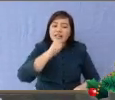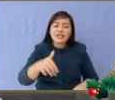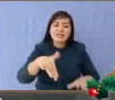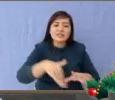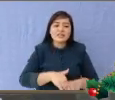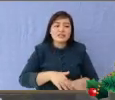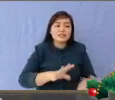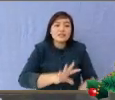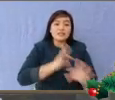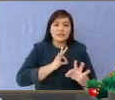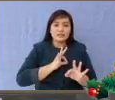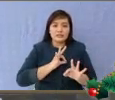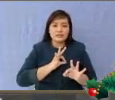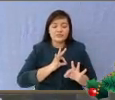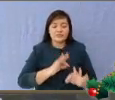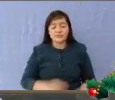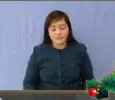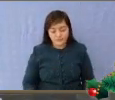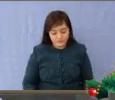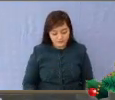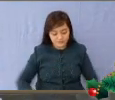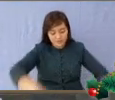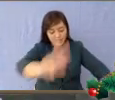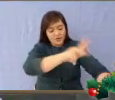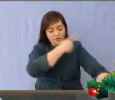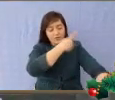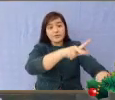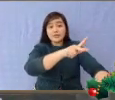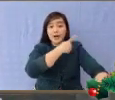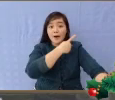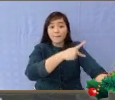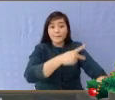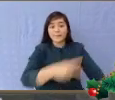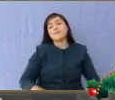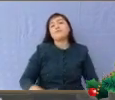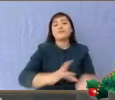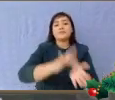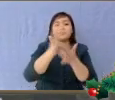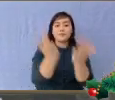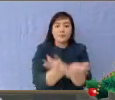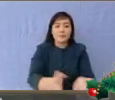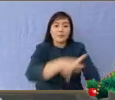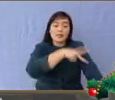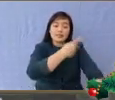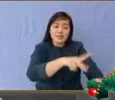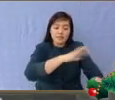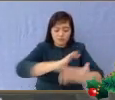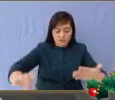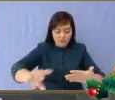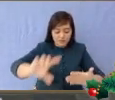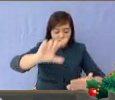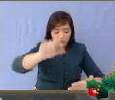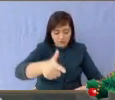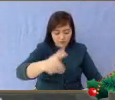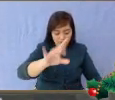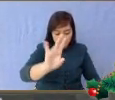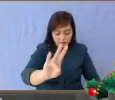light and my salvation. Salvation means